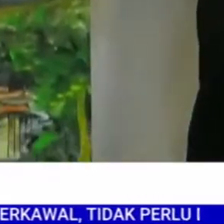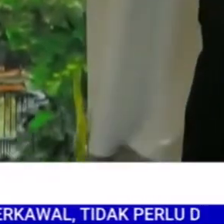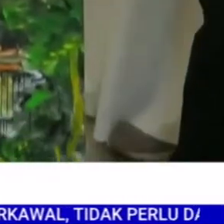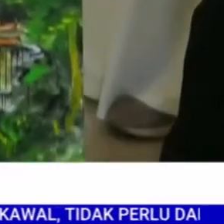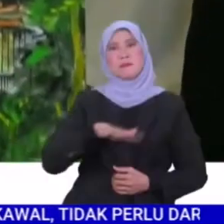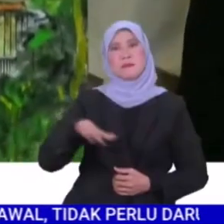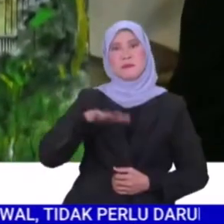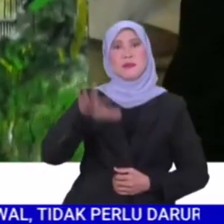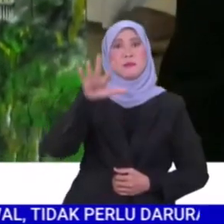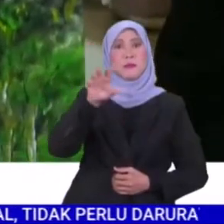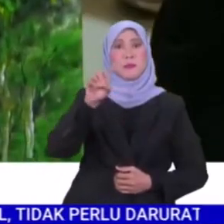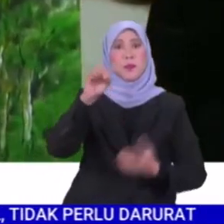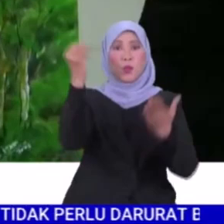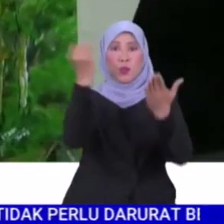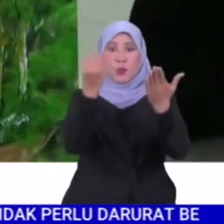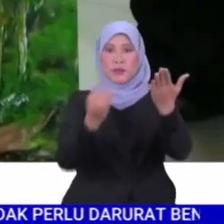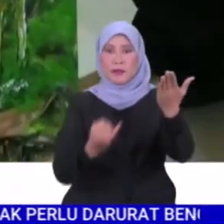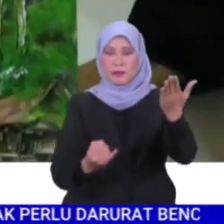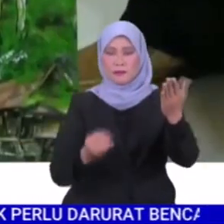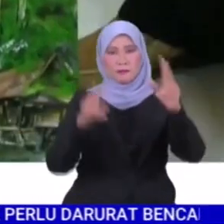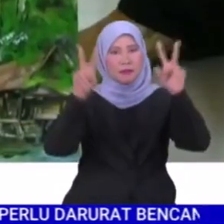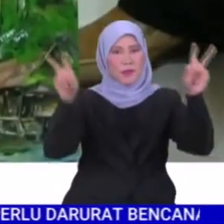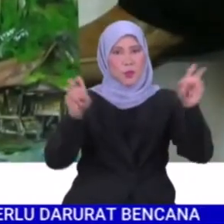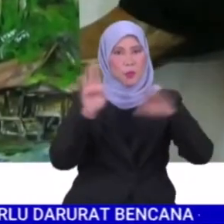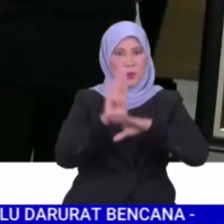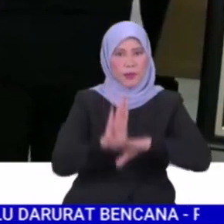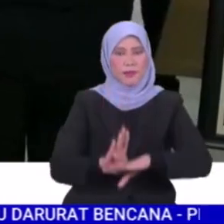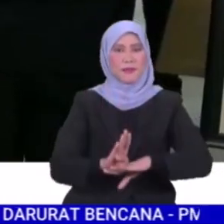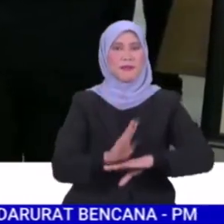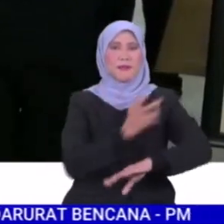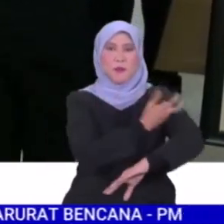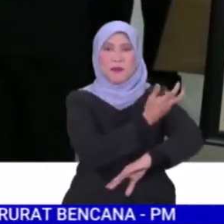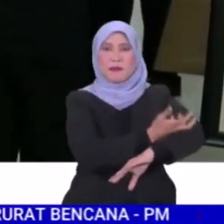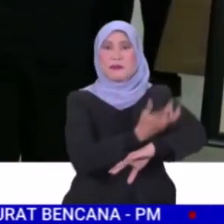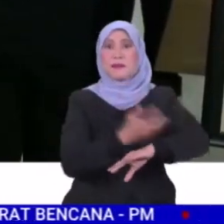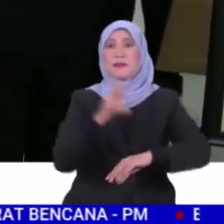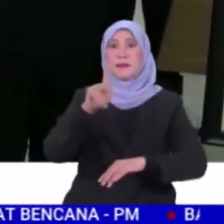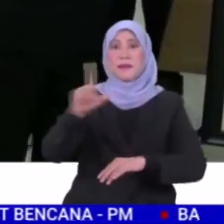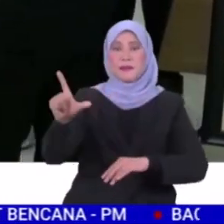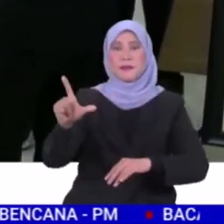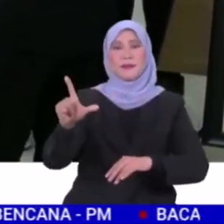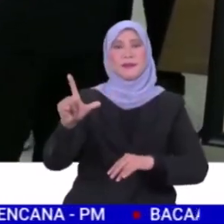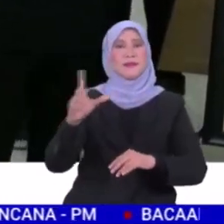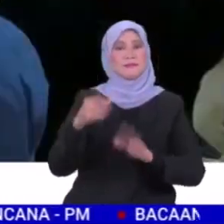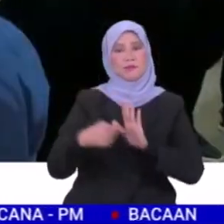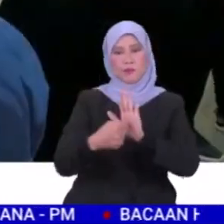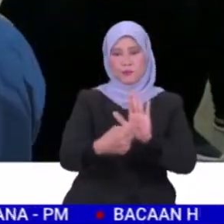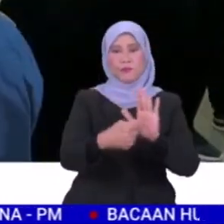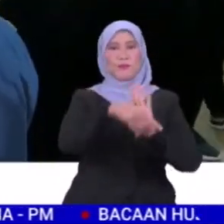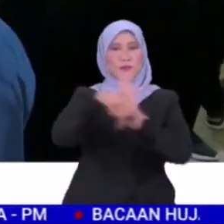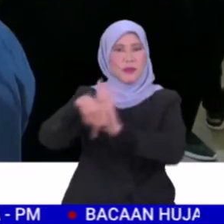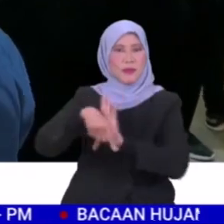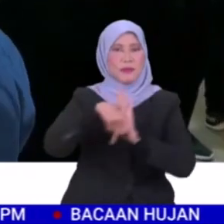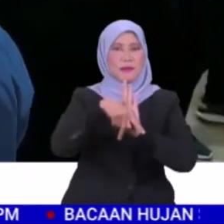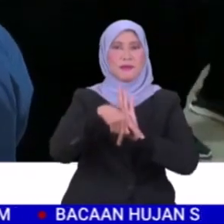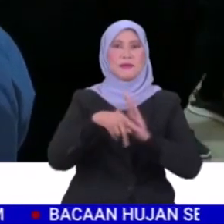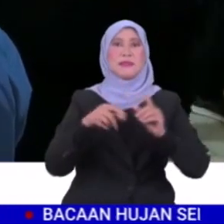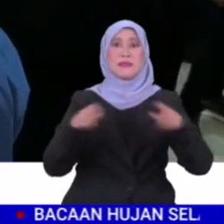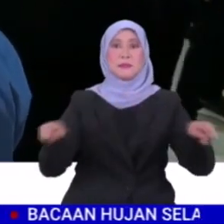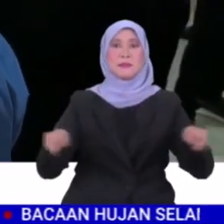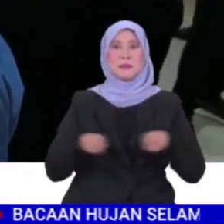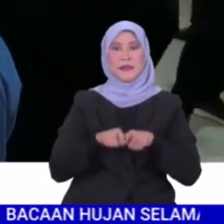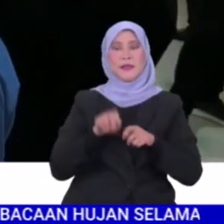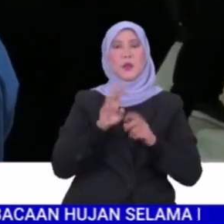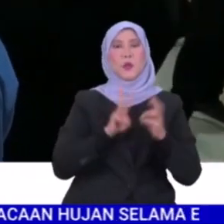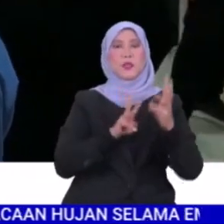Lebih 50 lukisan bertemakan budaya, warisan Kuala Lumpur, sastrawan dipamer untuk pengunjung di Galeri